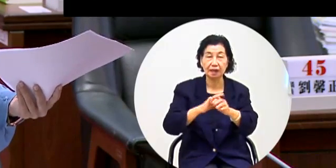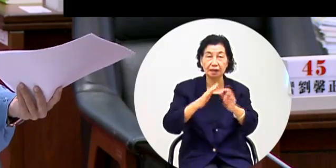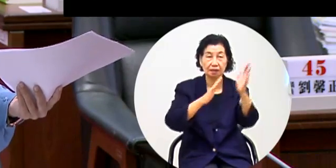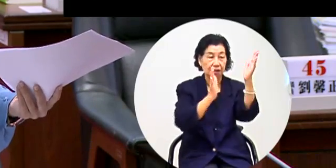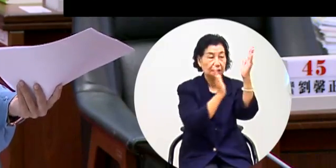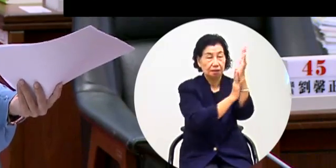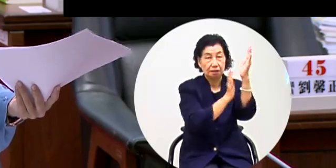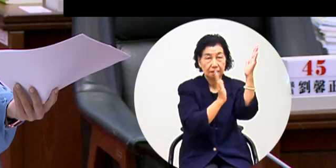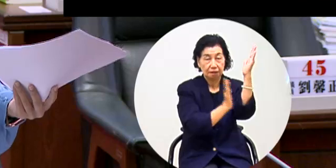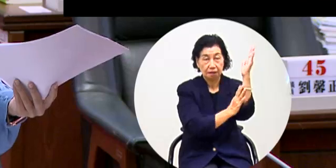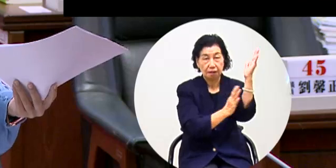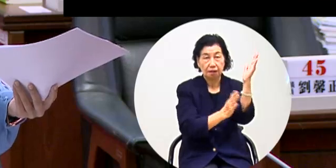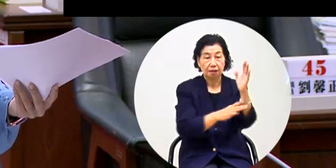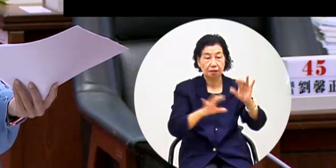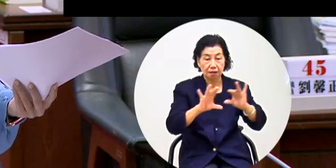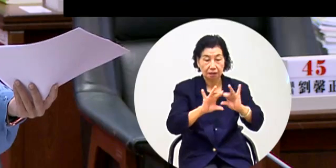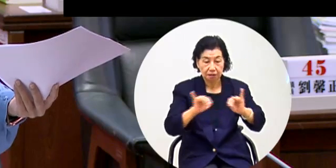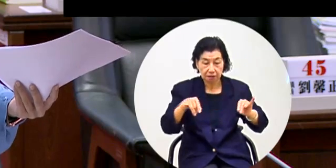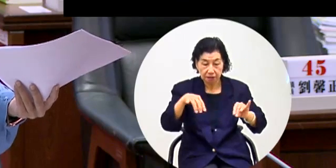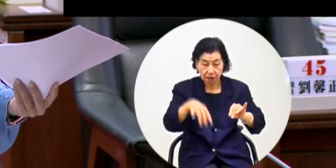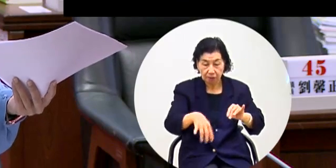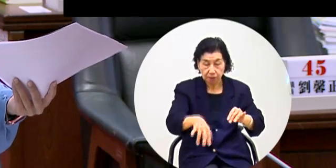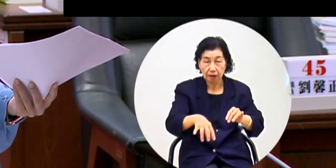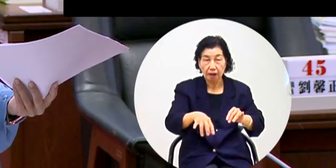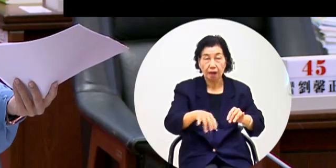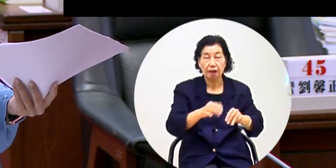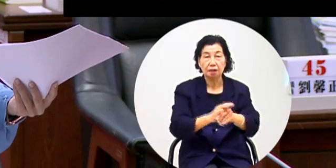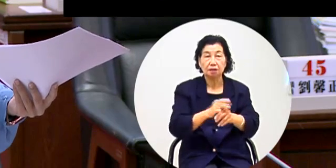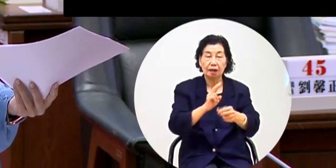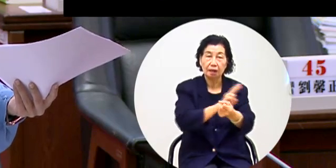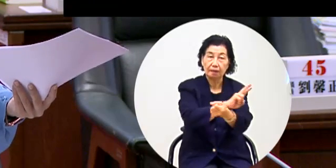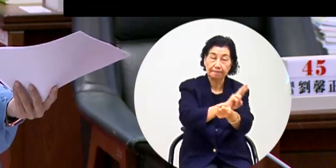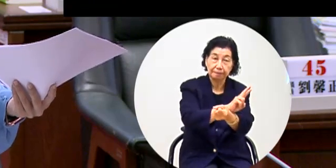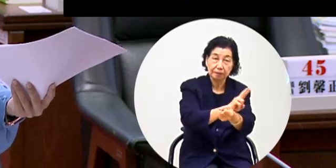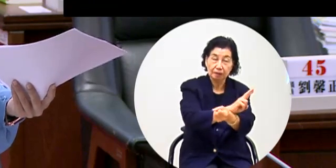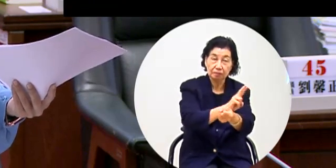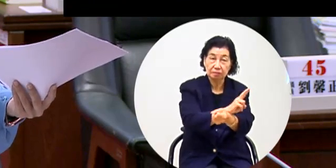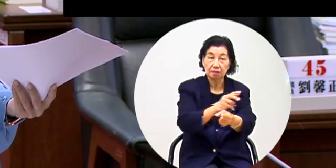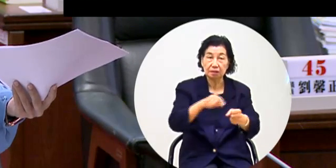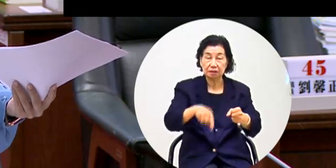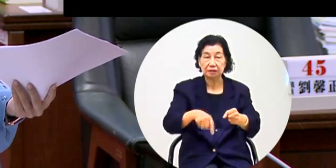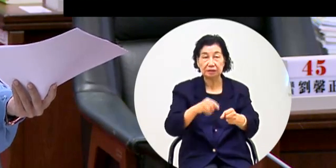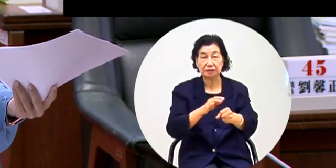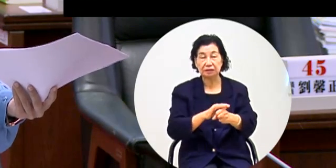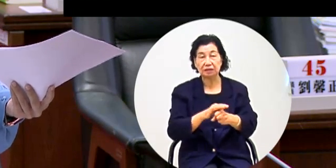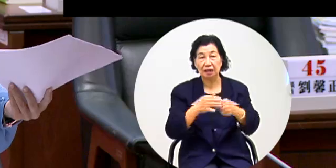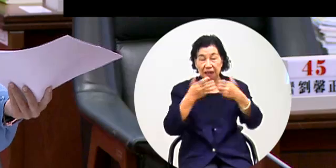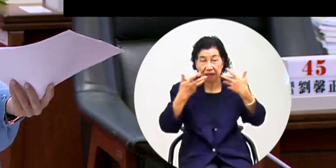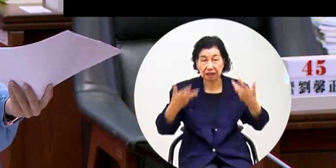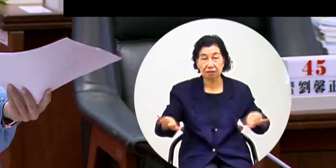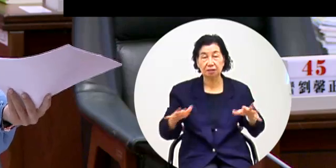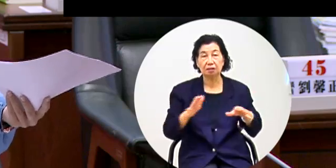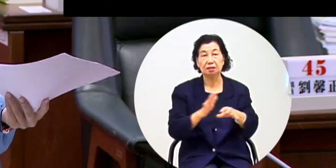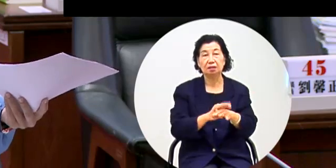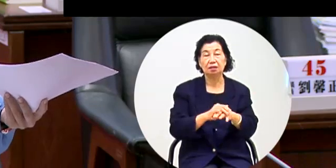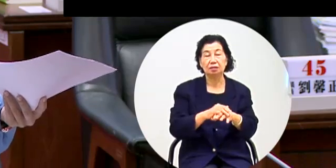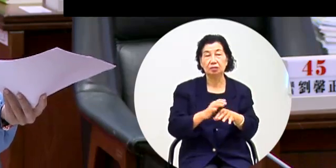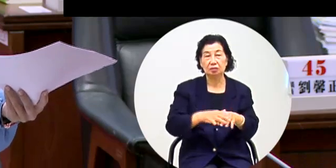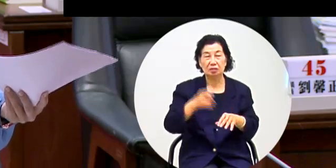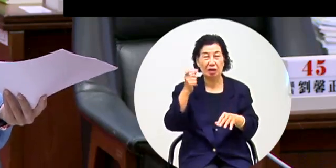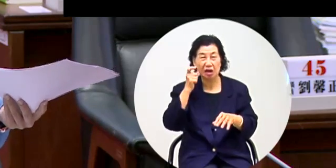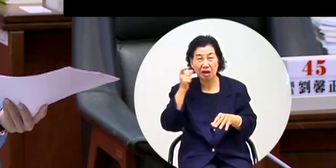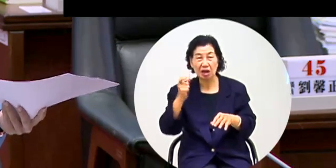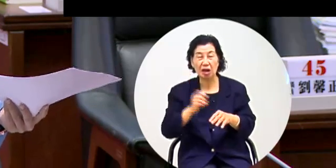且呢，使用的工具五花八门，非常的多，有皮尺啦，有这个钢尺啦，然后有这个雷射笔，完全不统